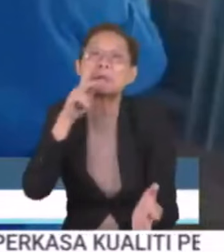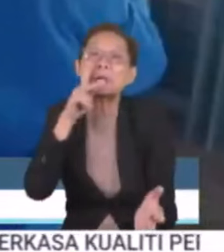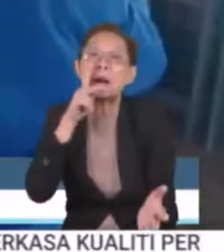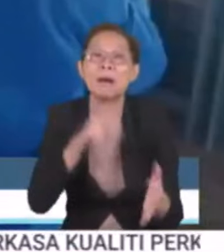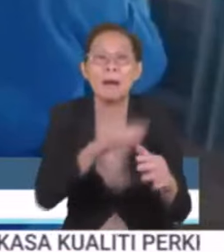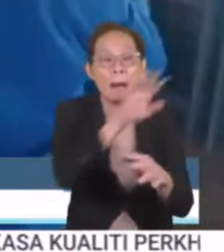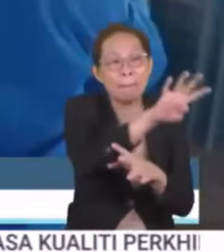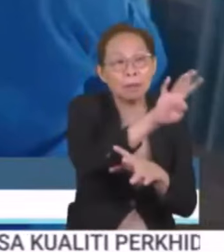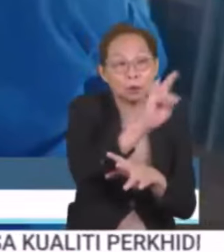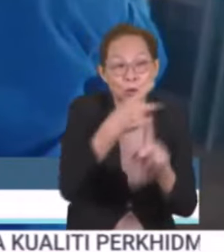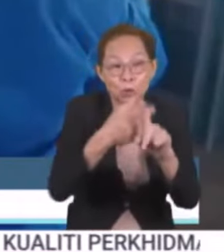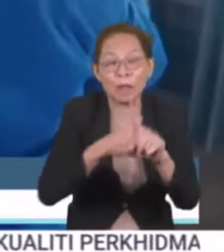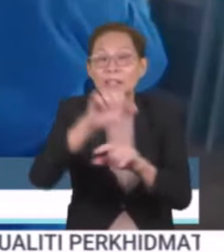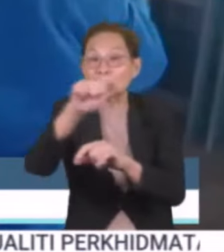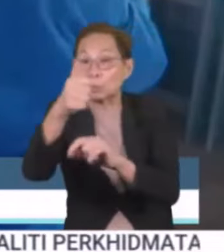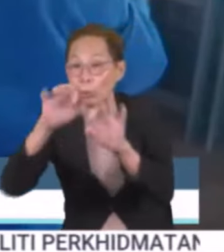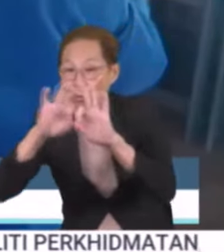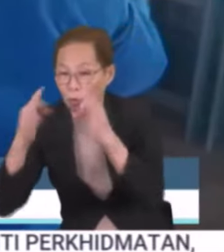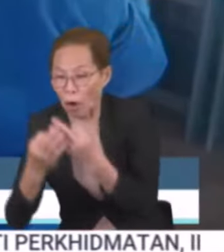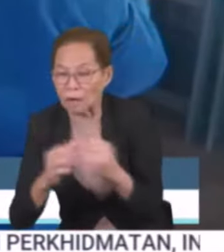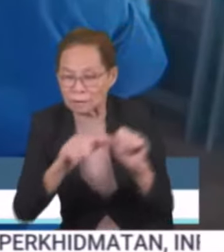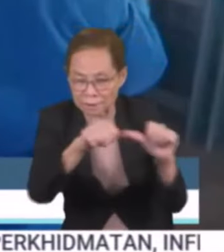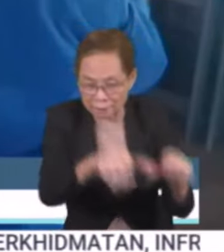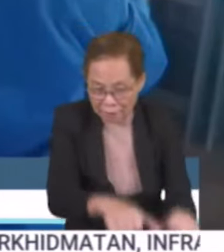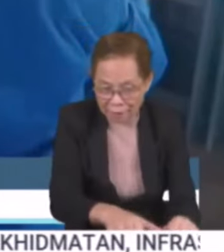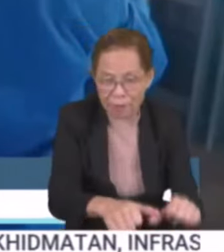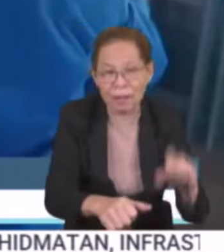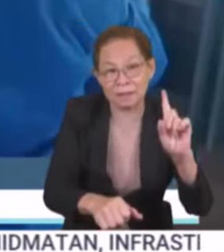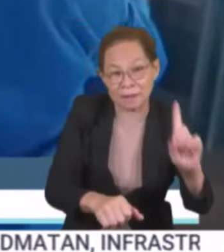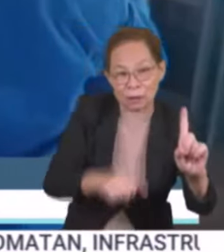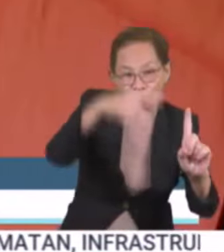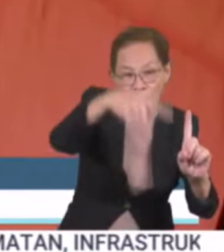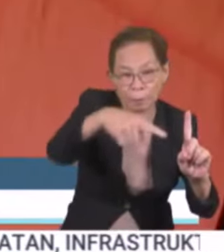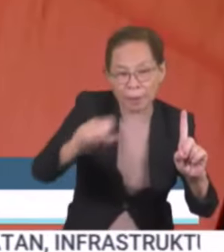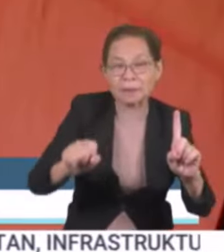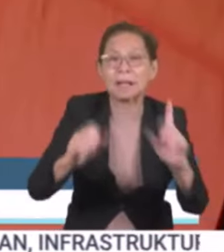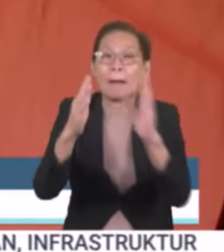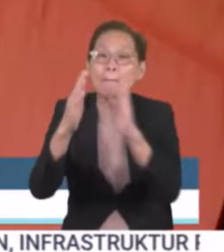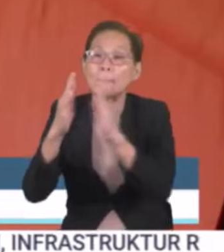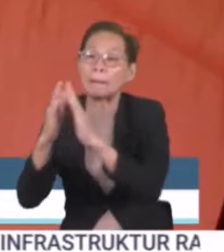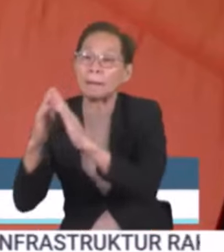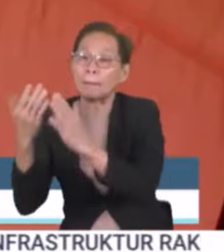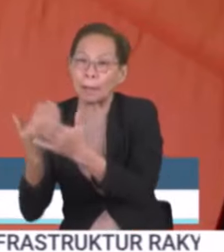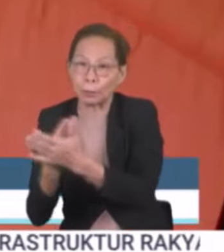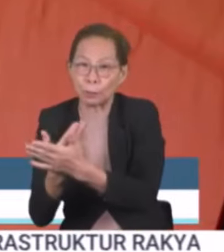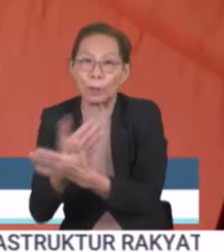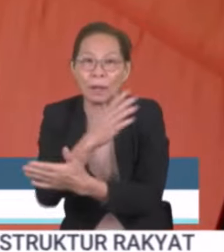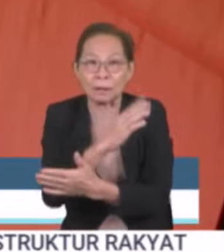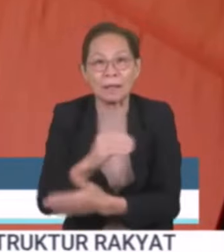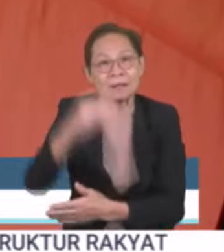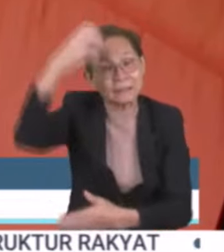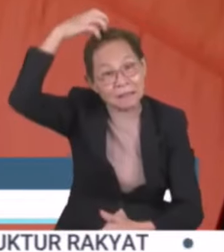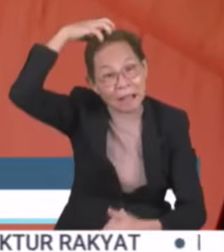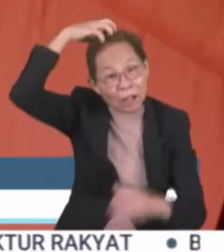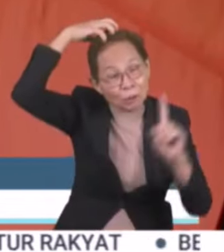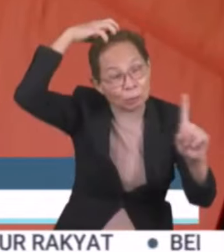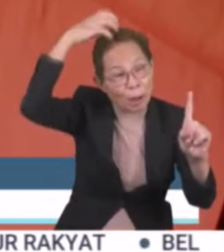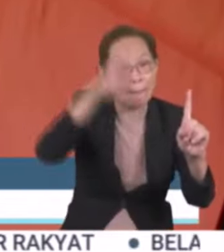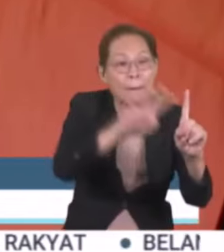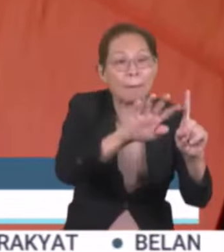47 orang daripada 10 keluarga masih ditempatkan di satu PPS di Bandar baharu manakala di Selangor